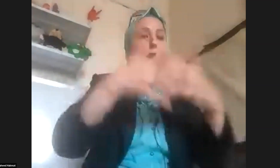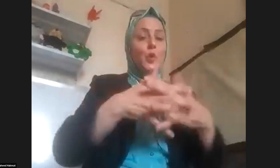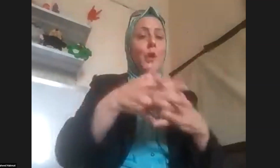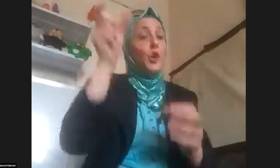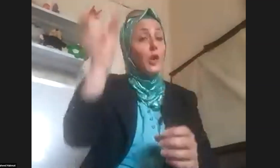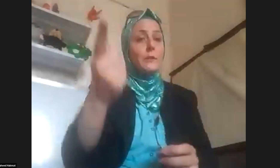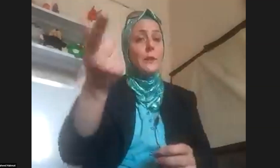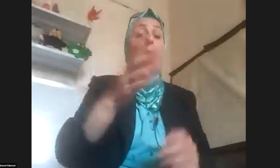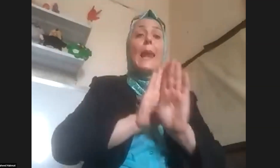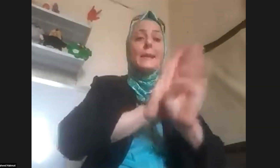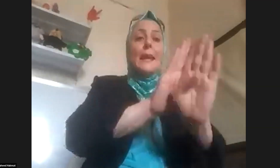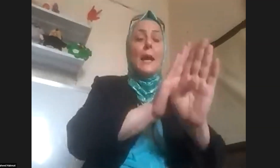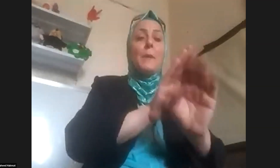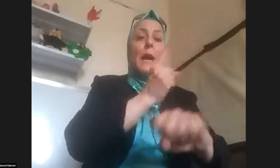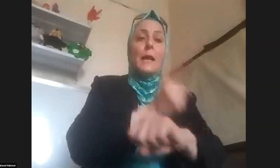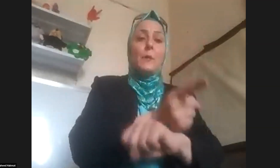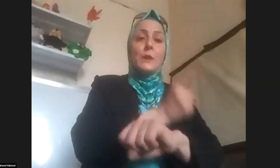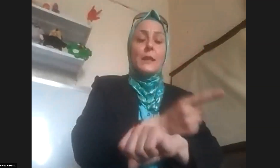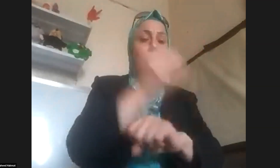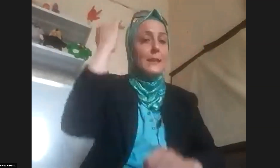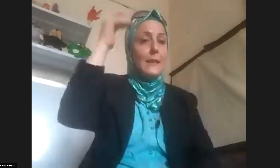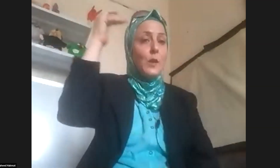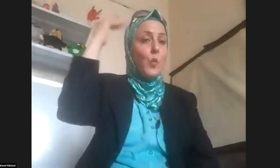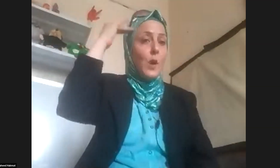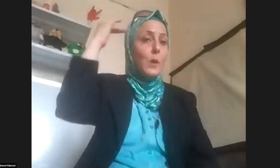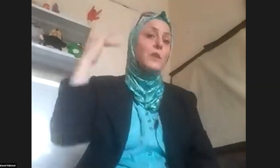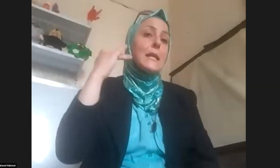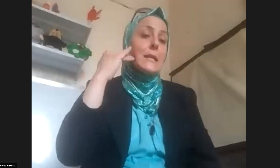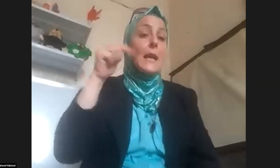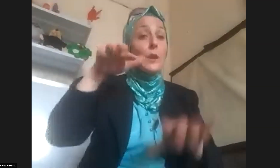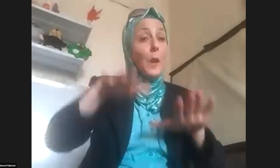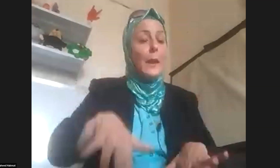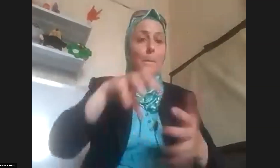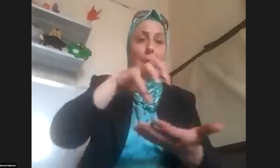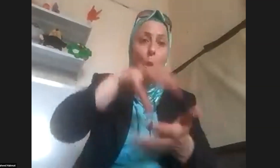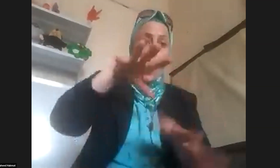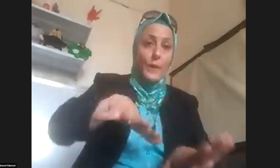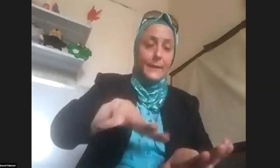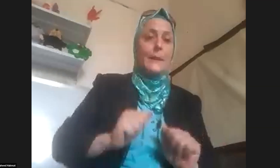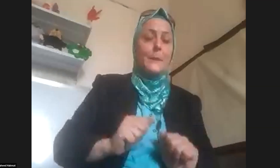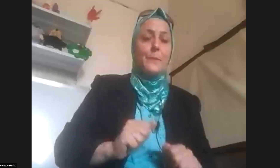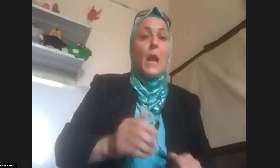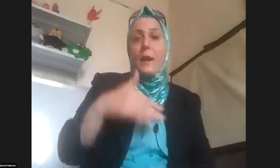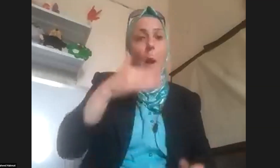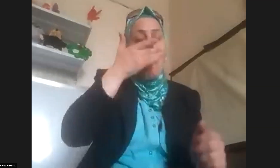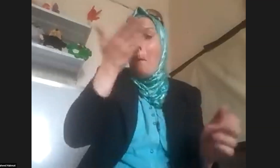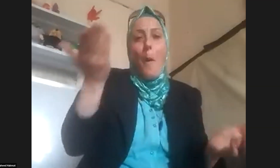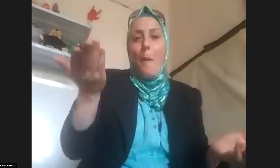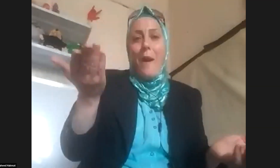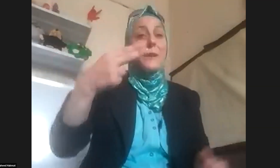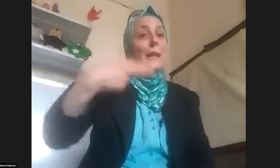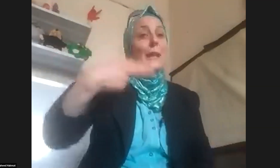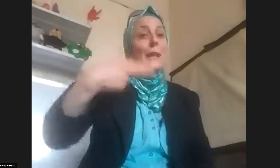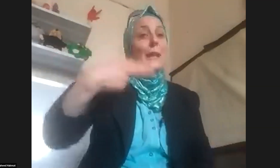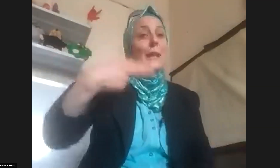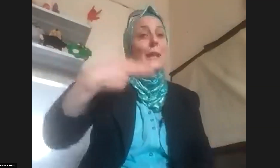والمعلمات في هذا الصدد؟ ما بعرف ممكن عبير أو هيرنت